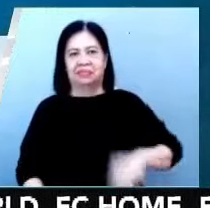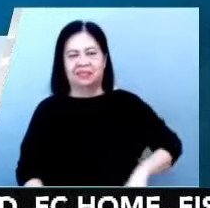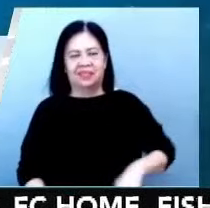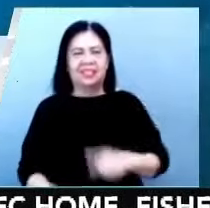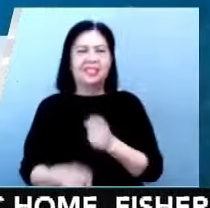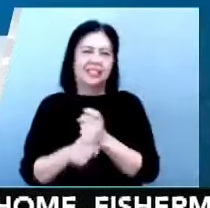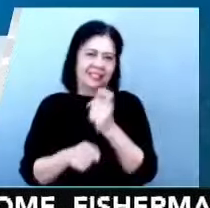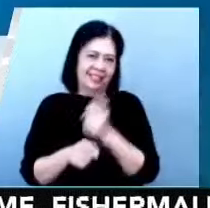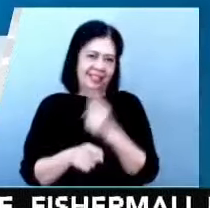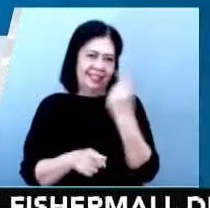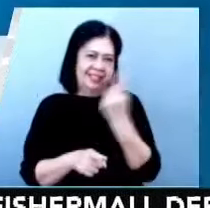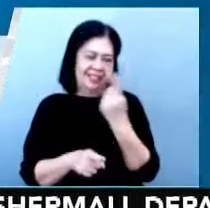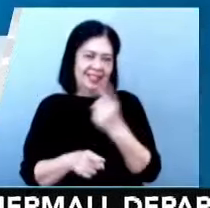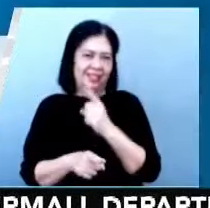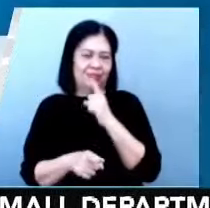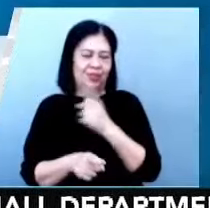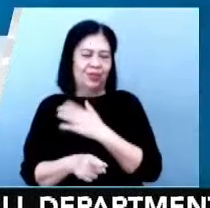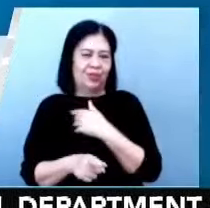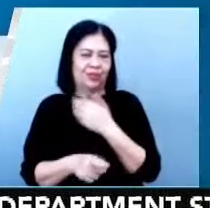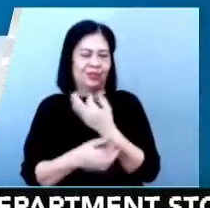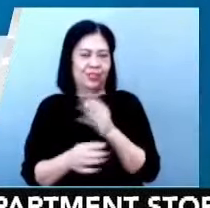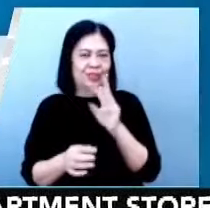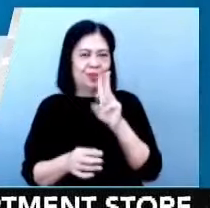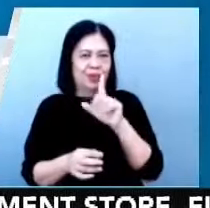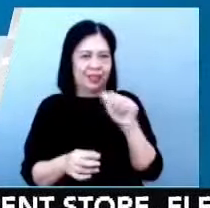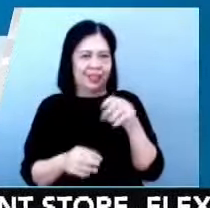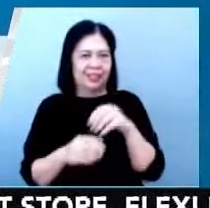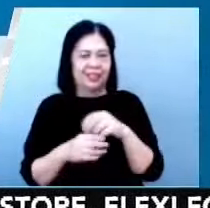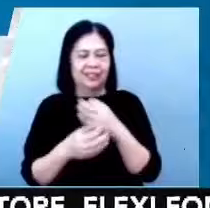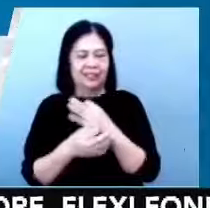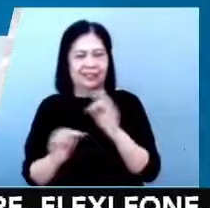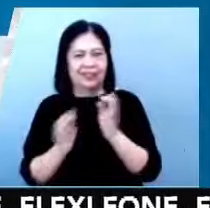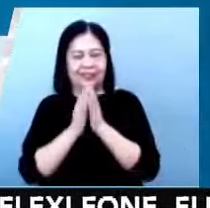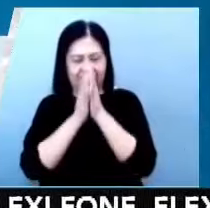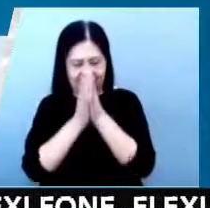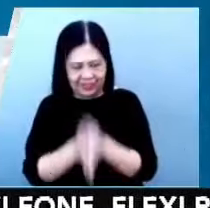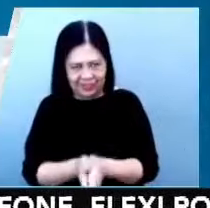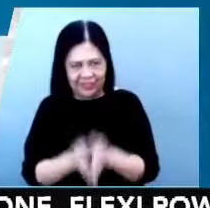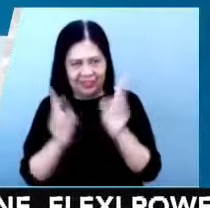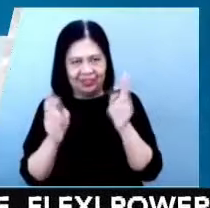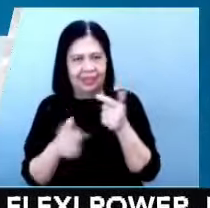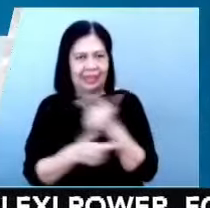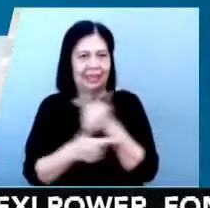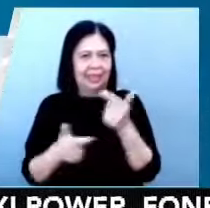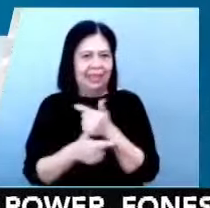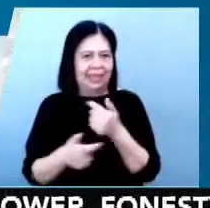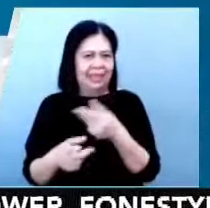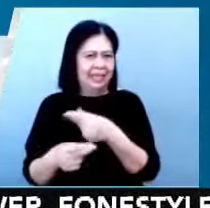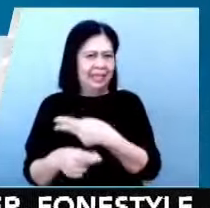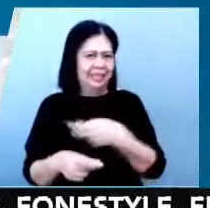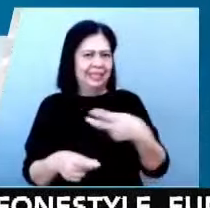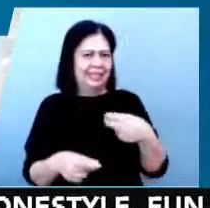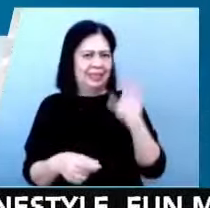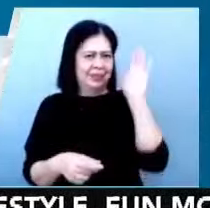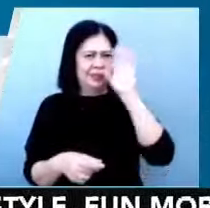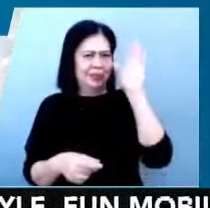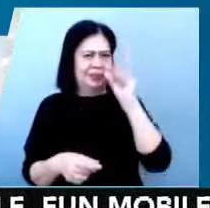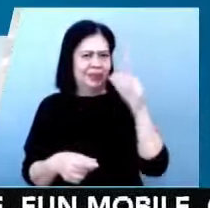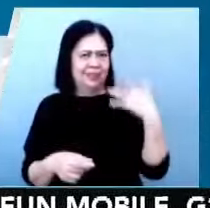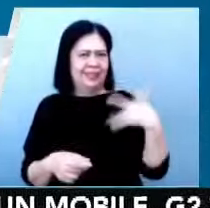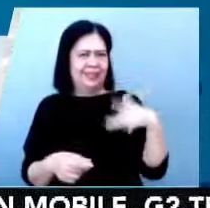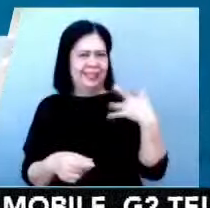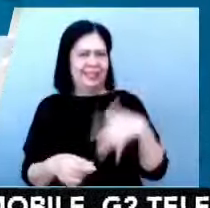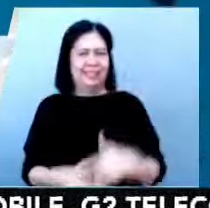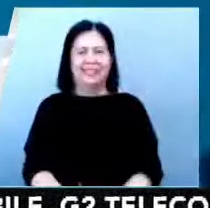ito, free will sa free diving. Natatawa nga ang kanyang mga kasama tuwing ginagawa niya ang kakaibang estilo.